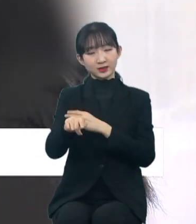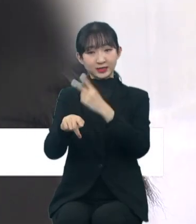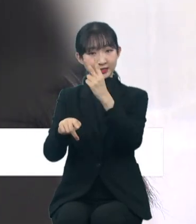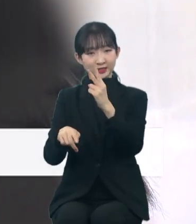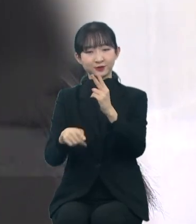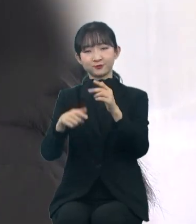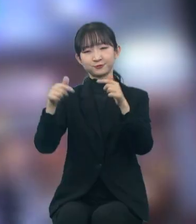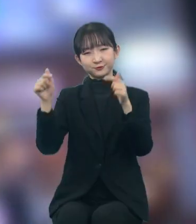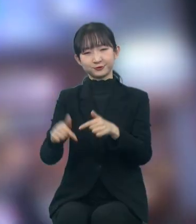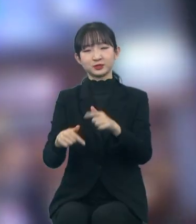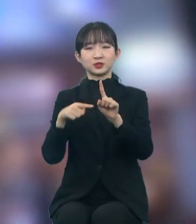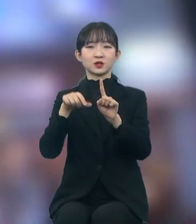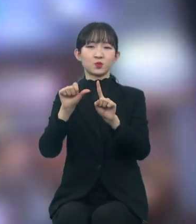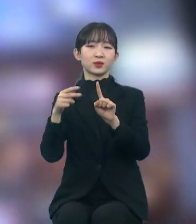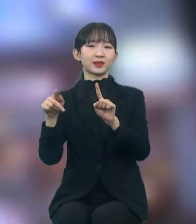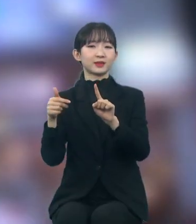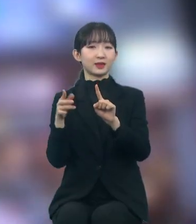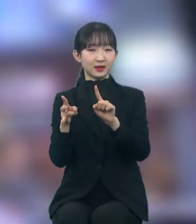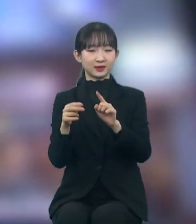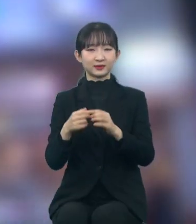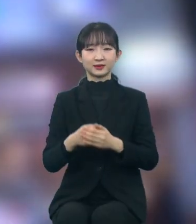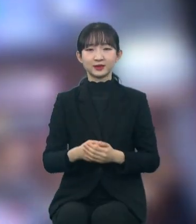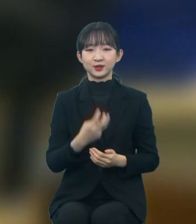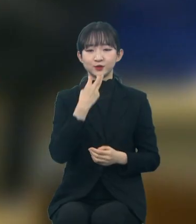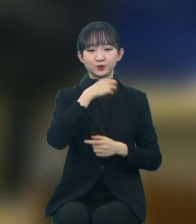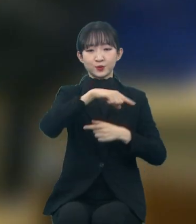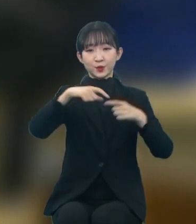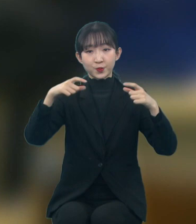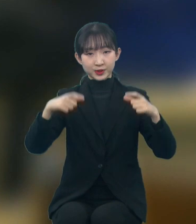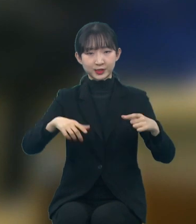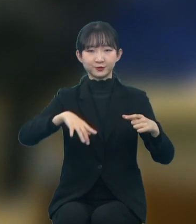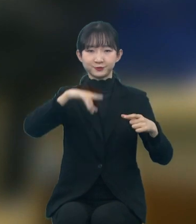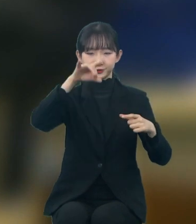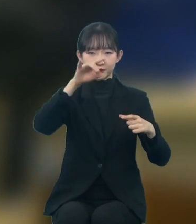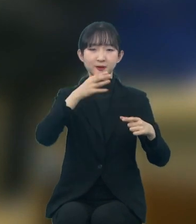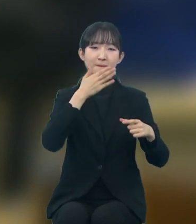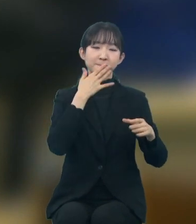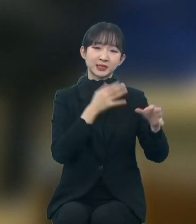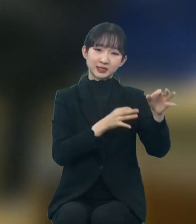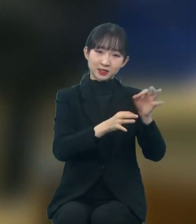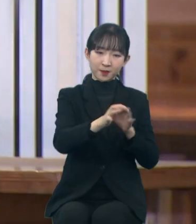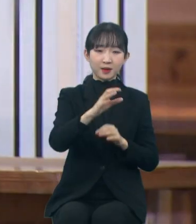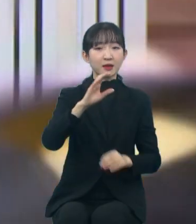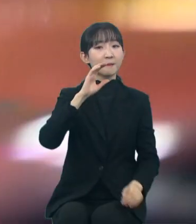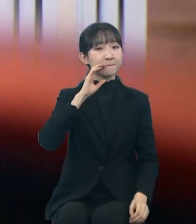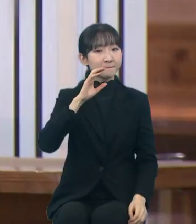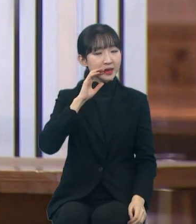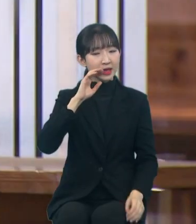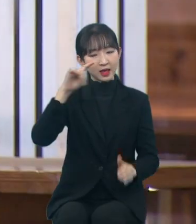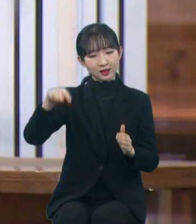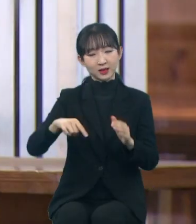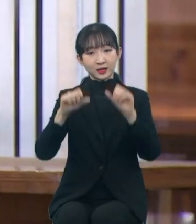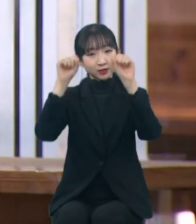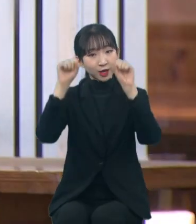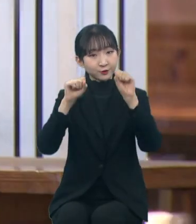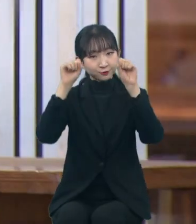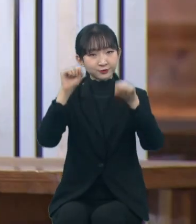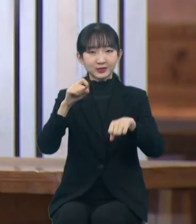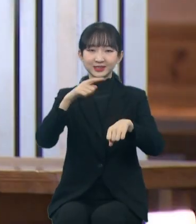1.5단계로 완화한 겁니다. 수도권에선 우선 음식점과 카페, 실내 체육시설 등의 영업시간이